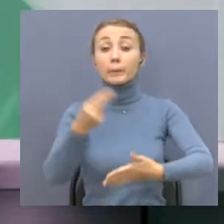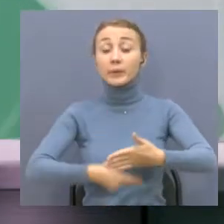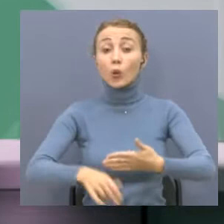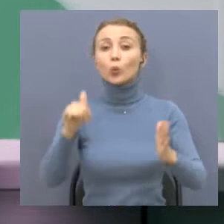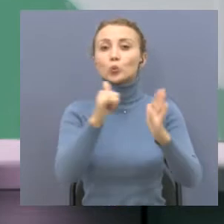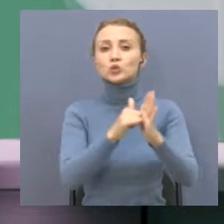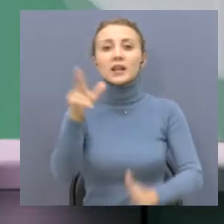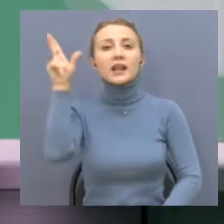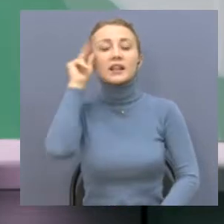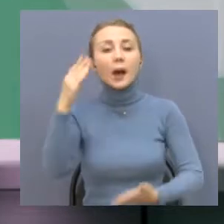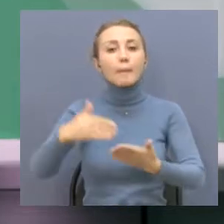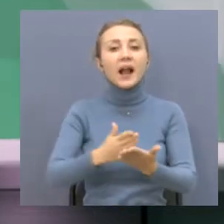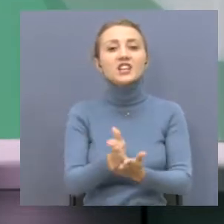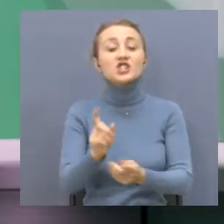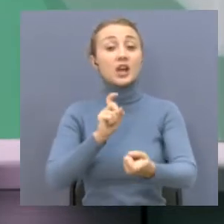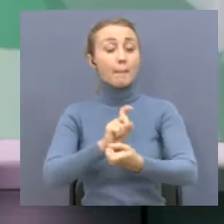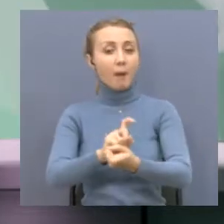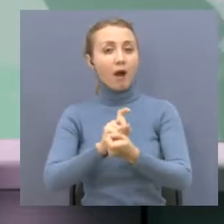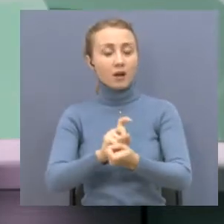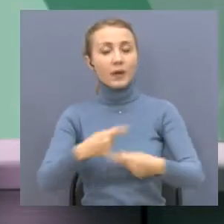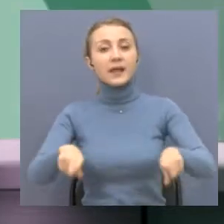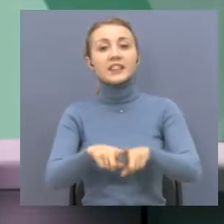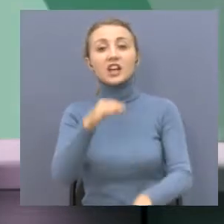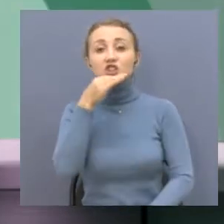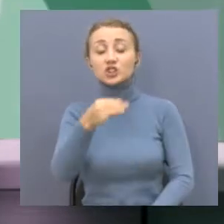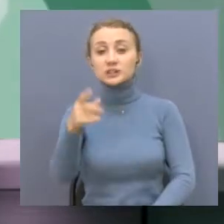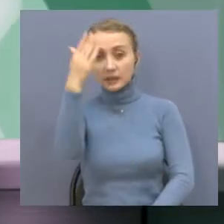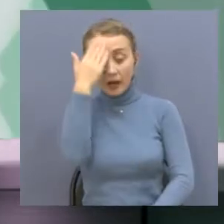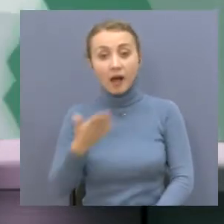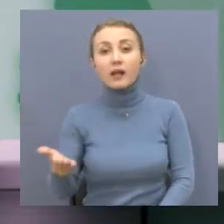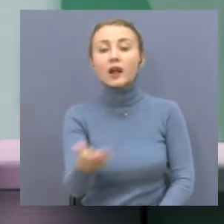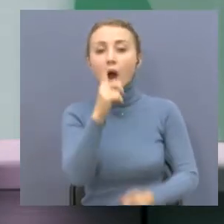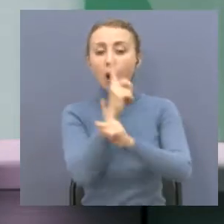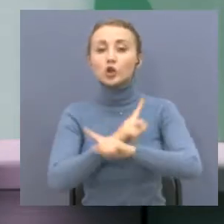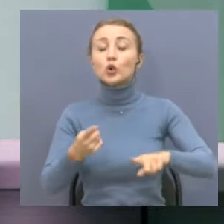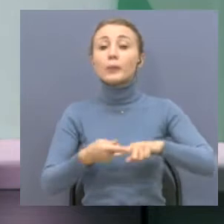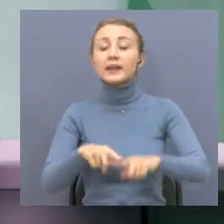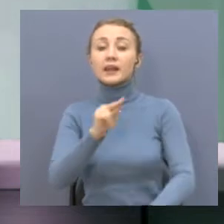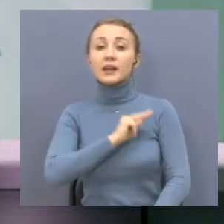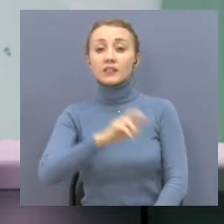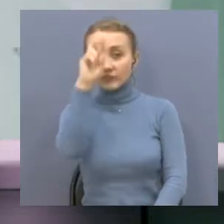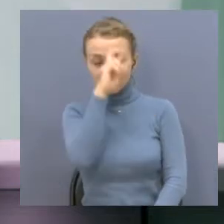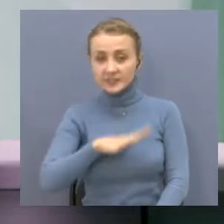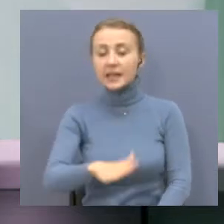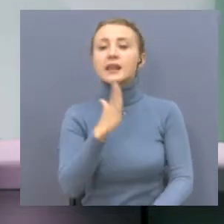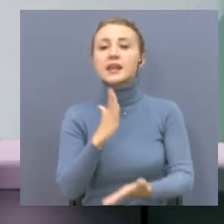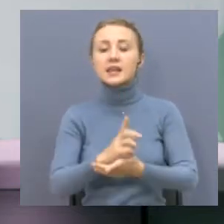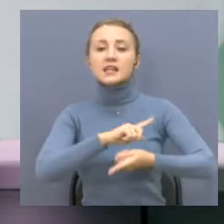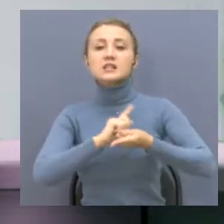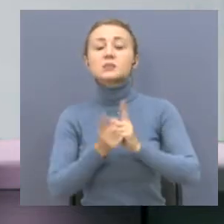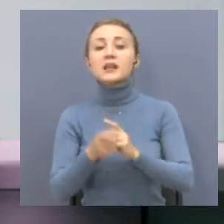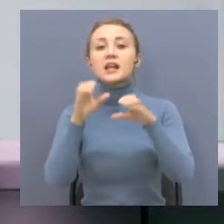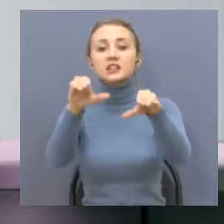назарда. Президент Қасым Жомарт Тоқаев Шеврон компаниясы директорлар кеңесінің төрағасы және бас атқарушы директоры Майкл Уиртті қабылдап